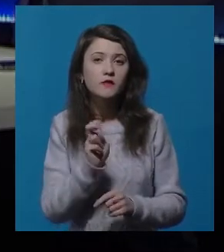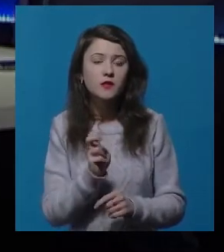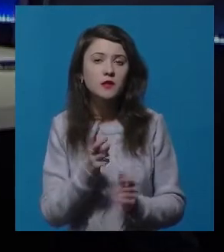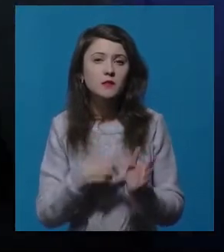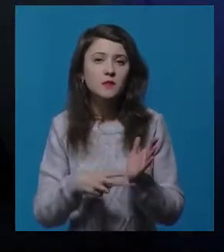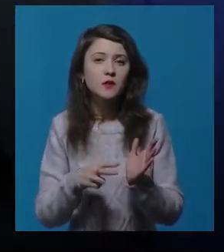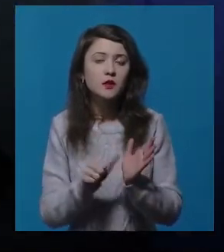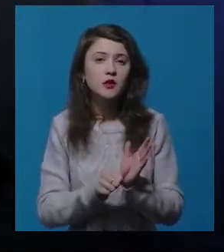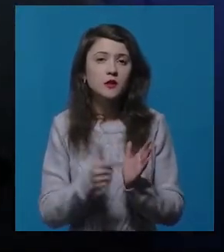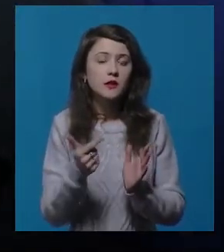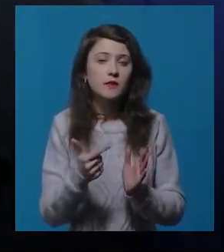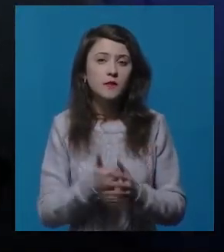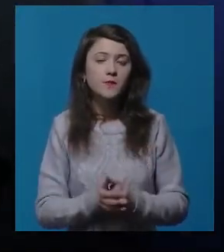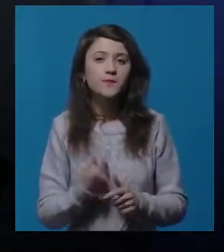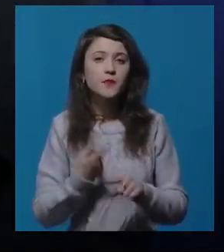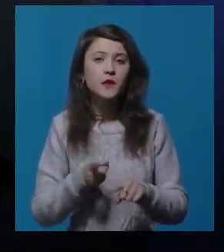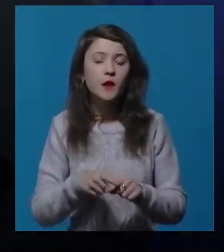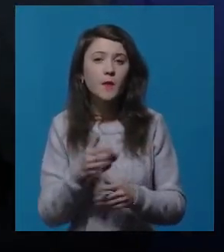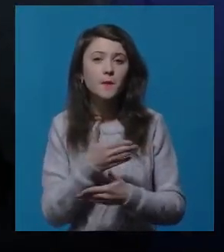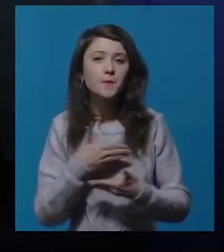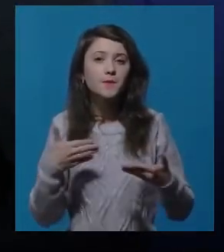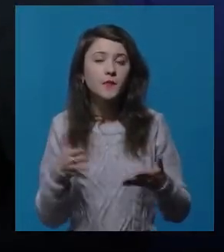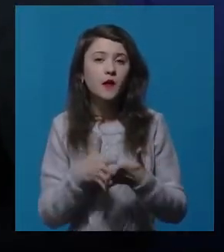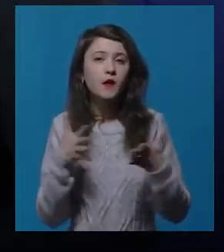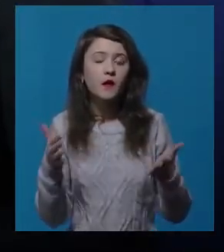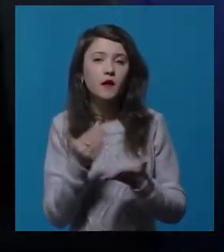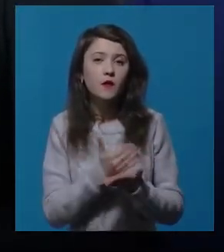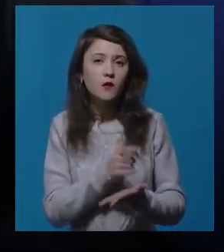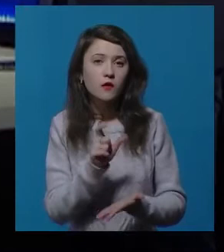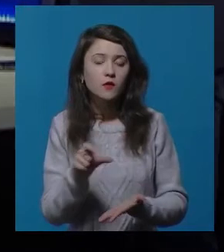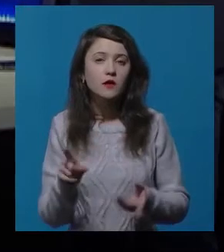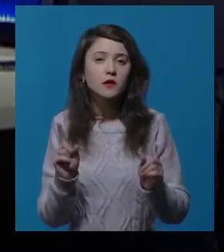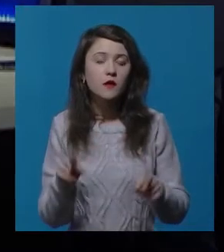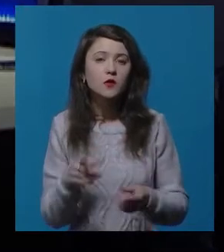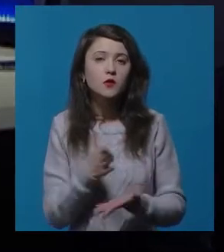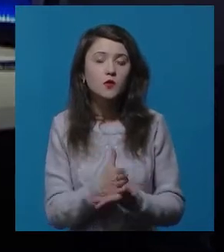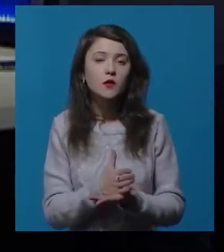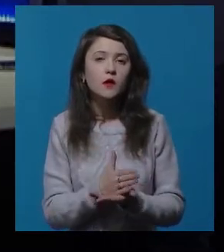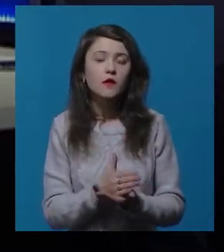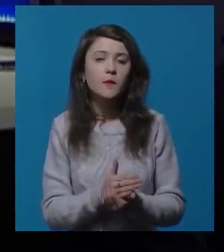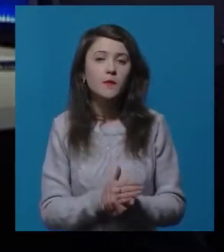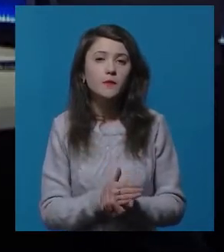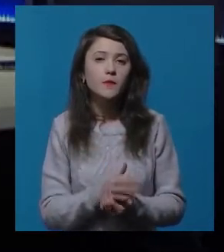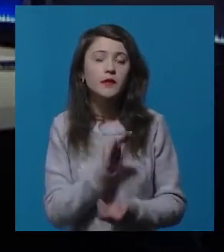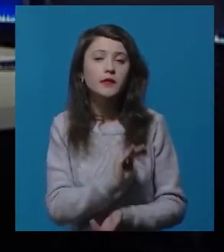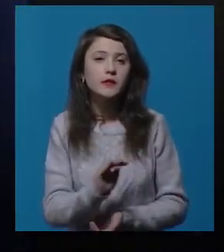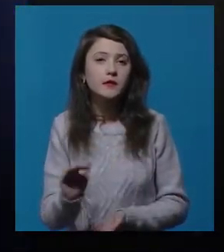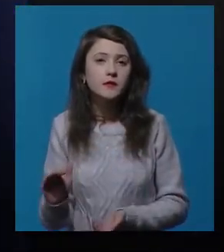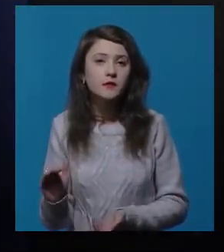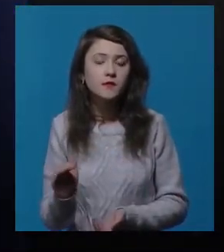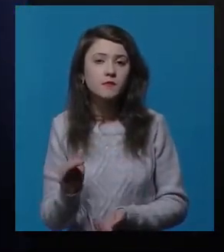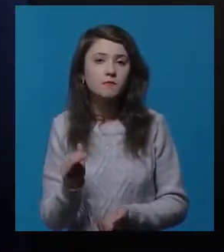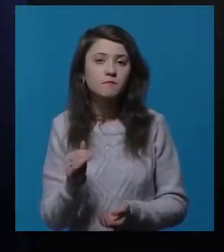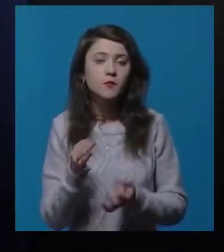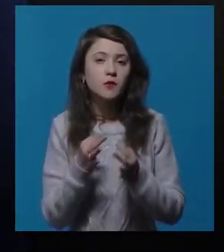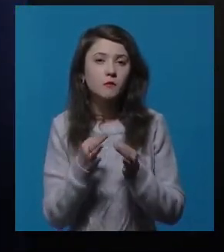3276 гривень. От, це наймасовіша категорія осіб. Також існують категорії такі, як діти, діти позбавлені батьківського